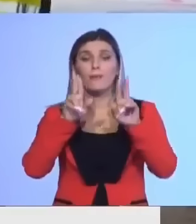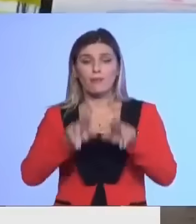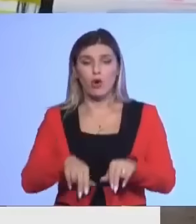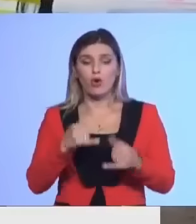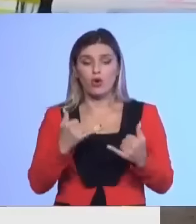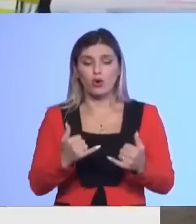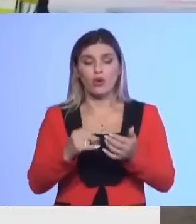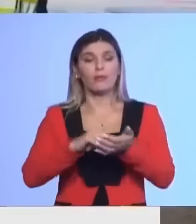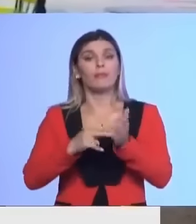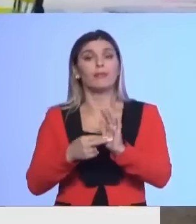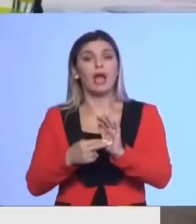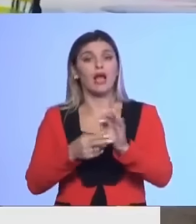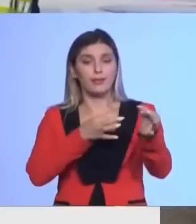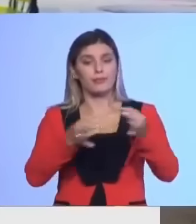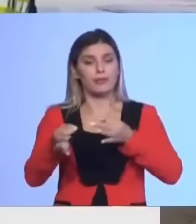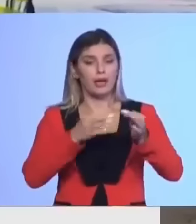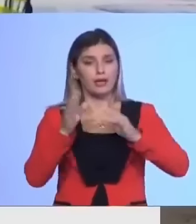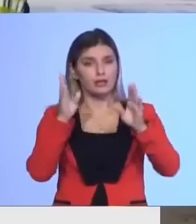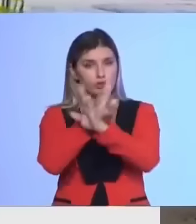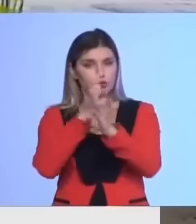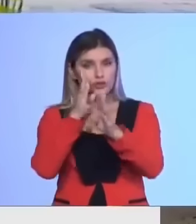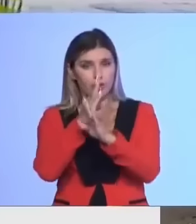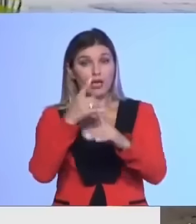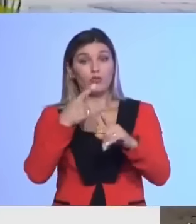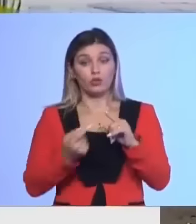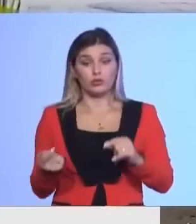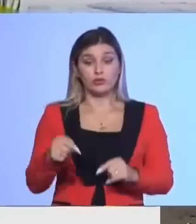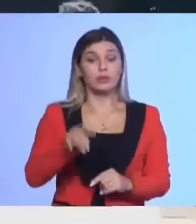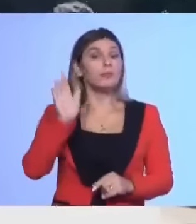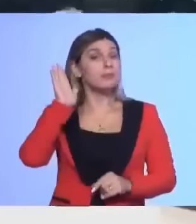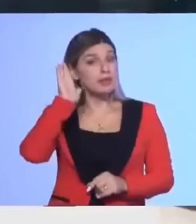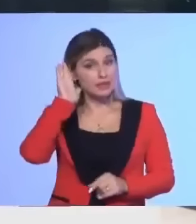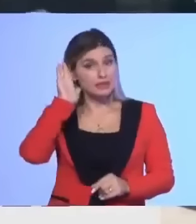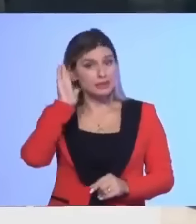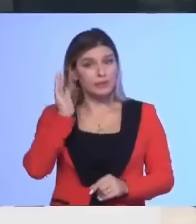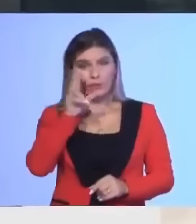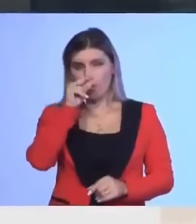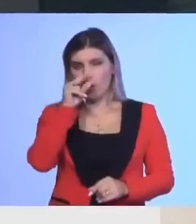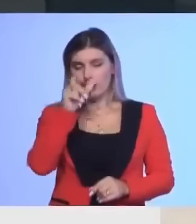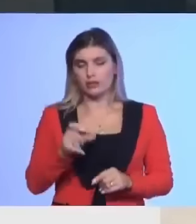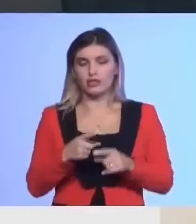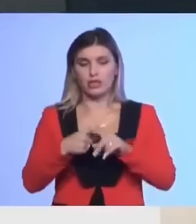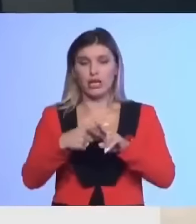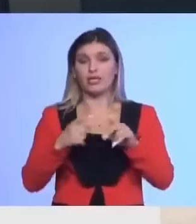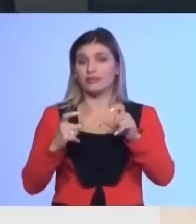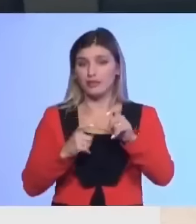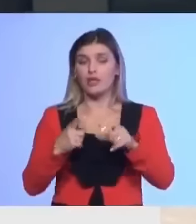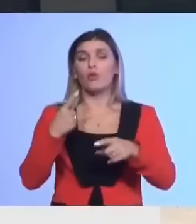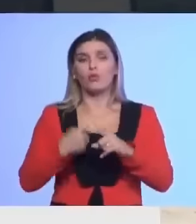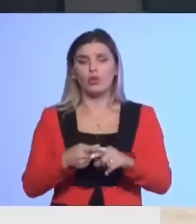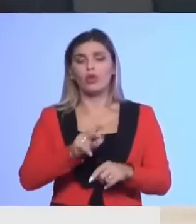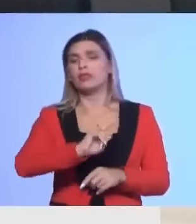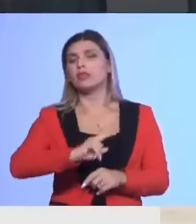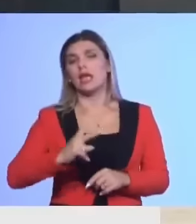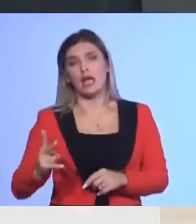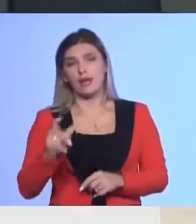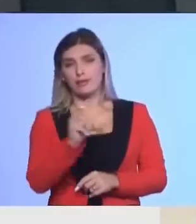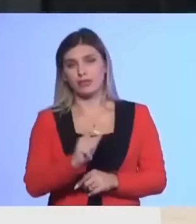derisa po bëhej matja, aty qëndroi edhe ministri i brendshëm Xhelal Sveçla dhe zyrtarë të tjerë të